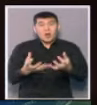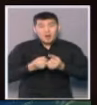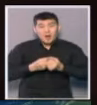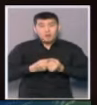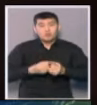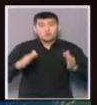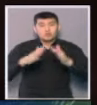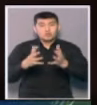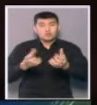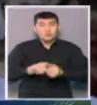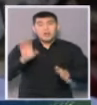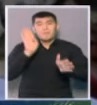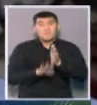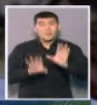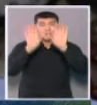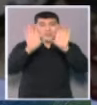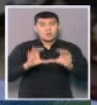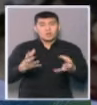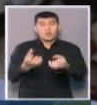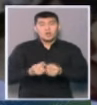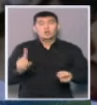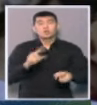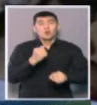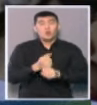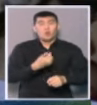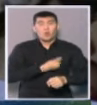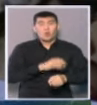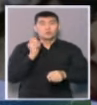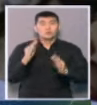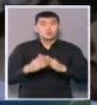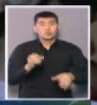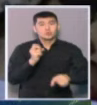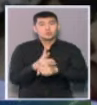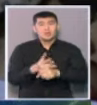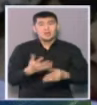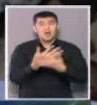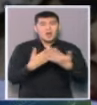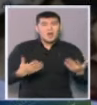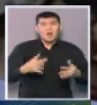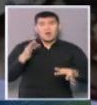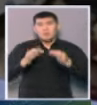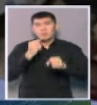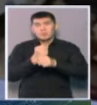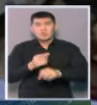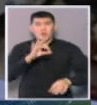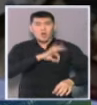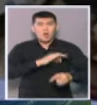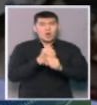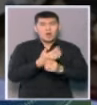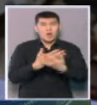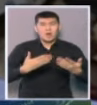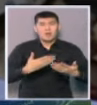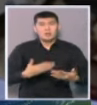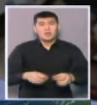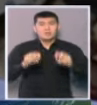деймін. Я заңсыз аударып алдым, қайда барсам да онда бар дейді да, со нотариске барып оның алдында мен біле отырып